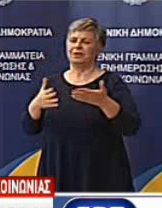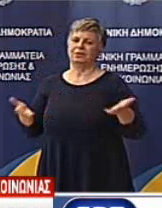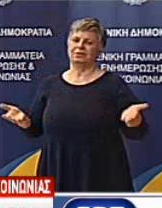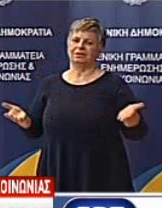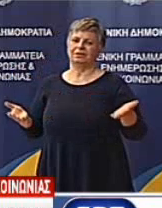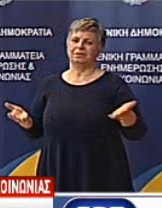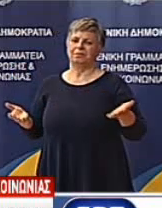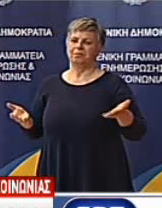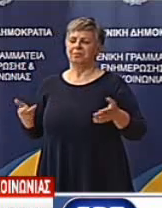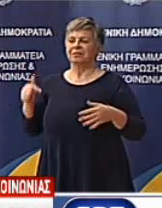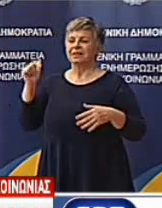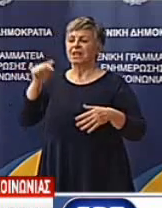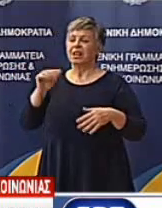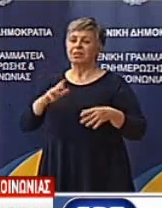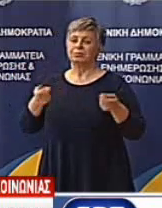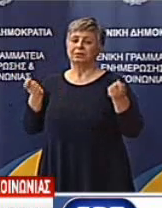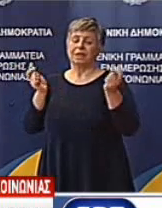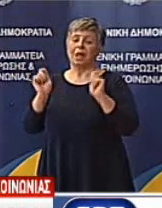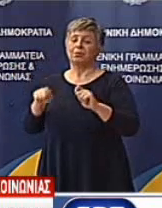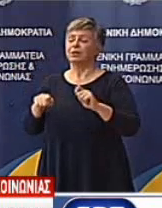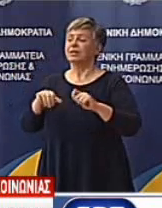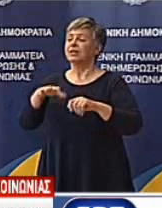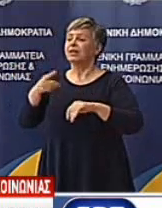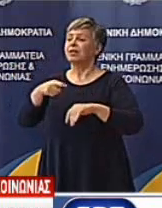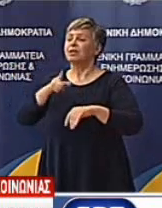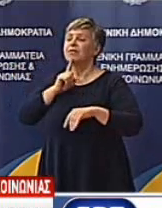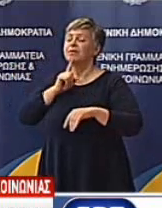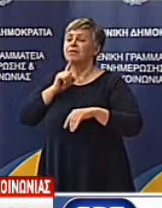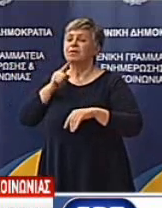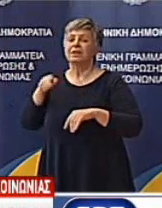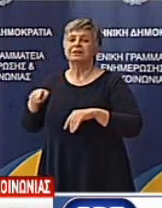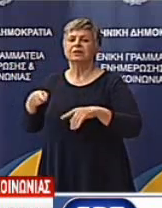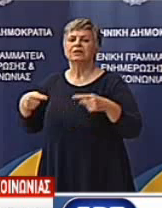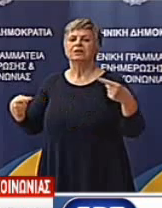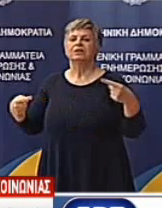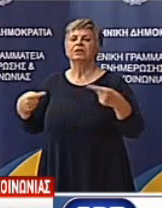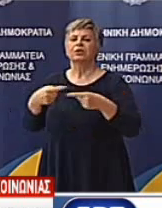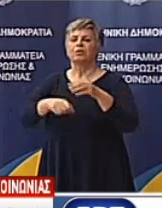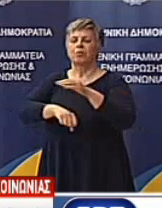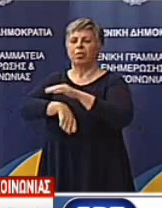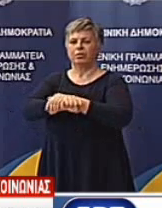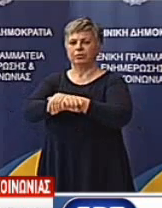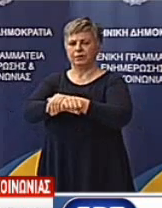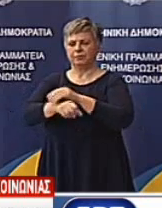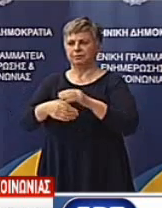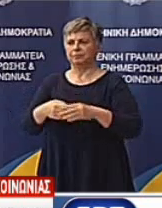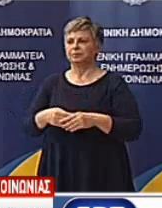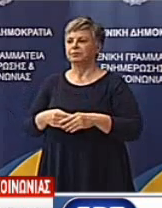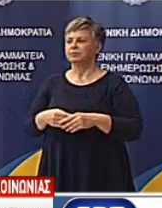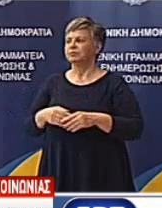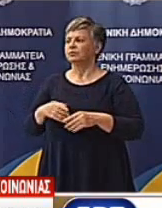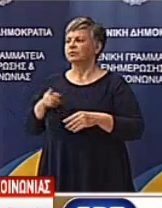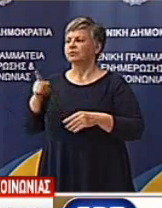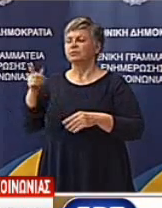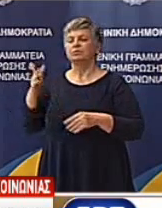Δεν θα το ξεκινήσαμε εκείνη την ημέρα από την Εθνική Ελλάδα της Τουρκίας. Μπορεί να μην ήταν και γούρικο. Κυρία Γεωργοβασίλη, συγγνώμη, επειδή είπατε. Μισό λεπτό σε αυτό, ναι,